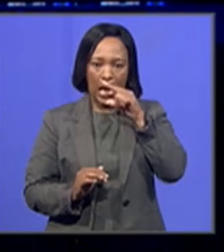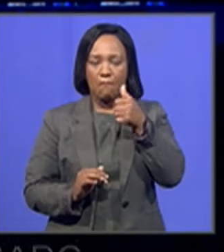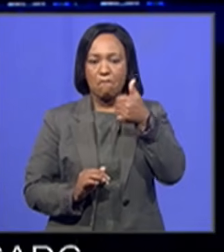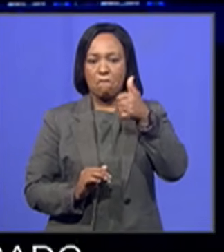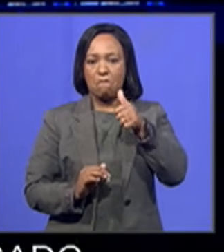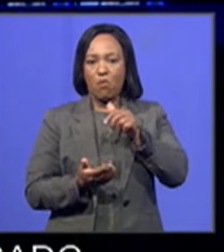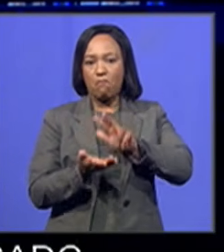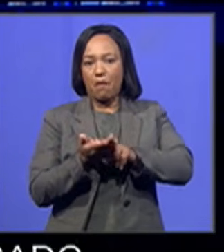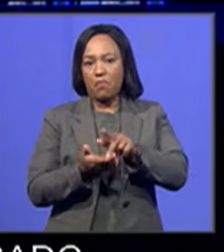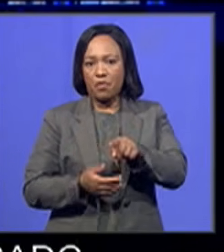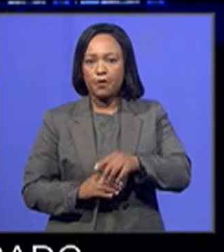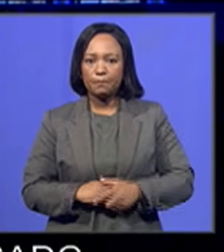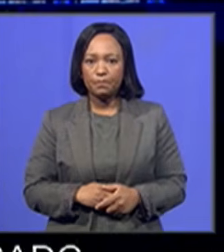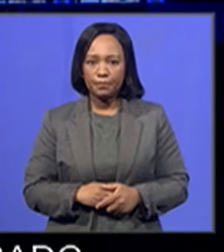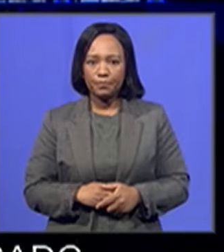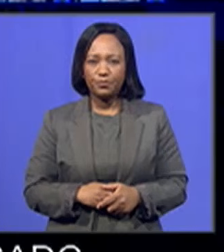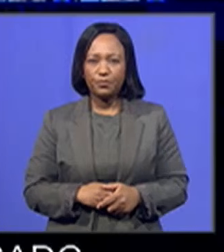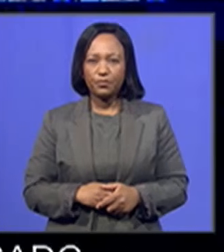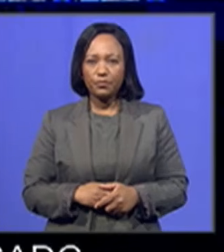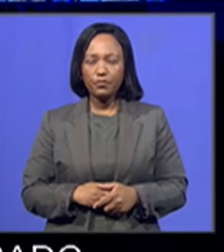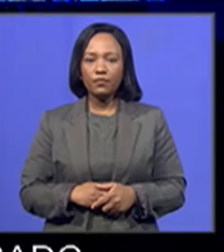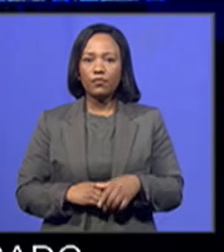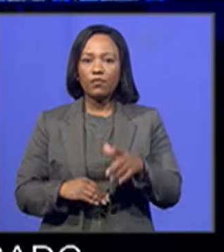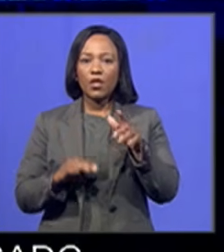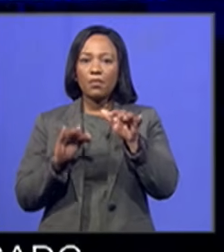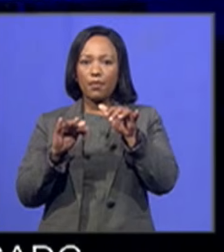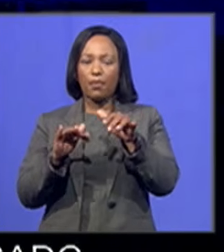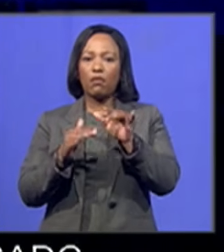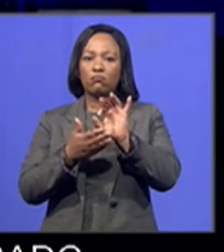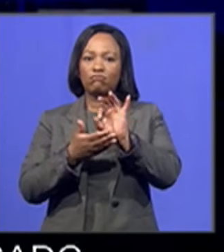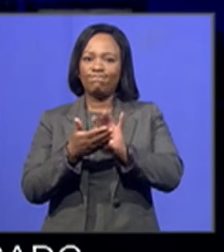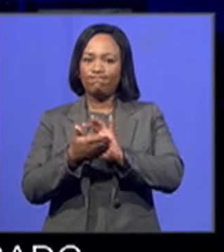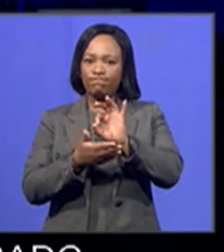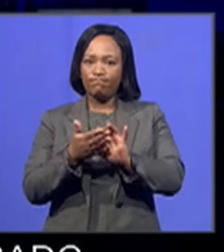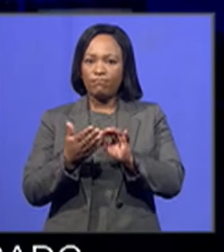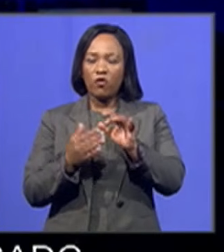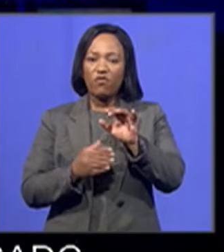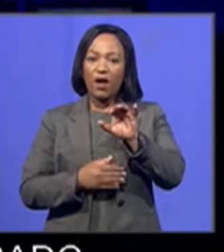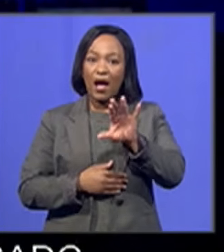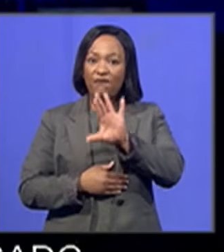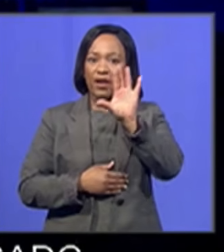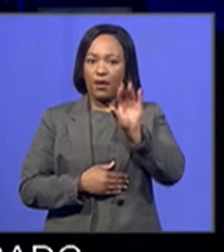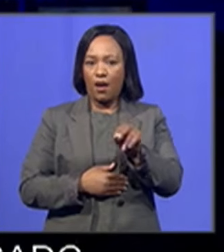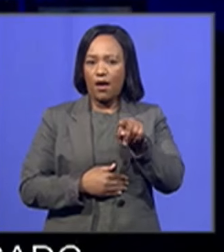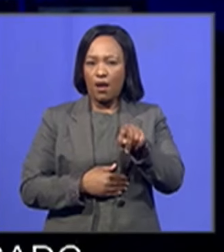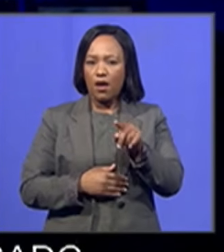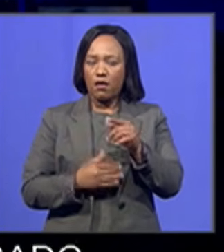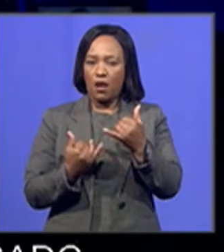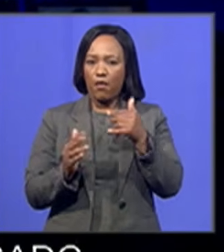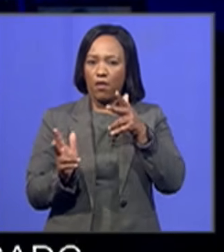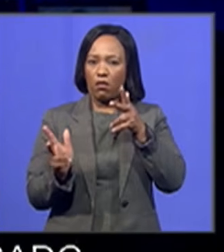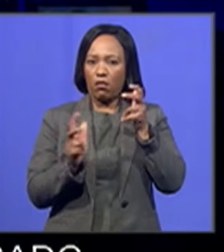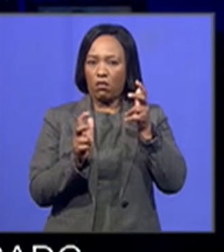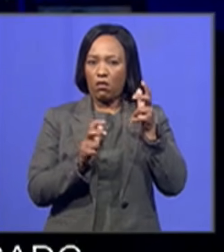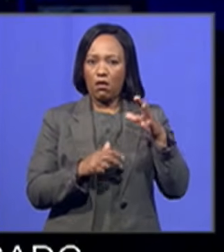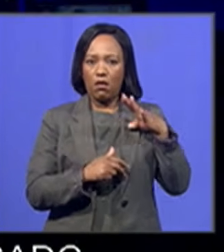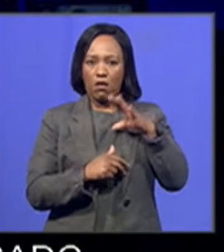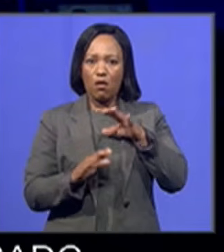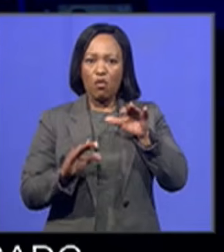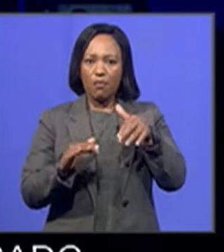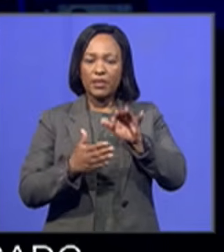Ho kgutlisa tshepo ya baahi dikgethong ke sona seo dinaha tsa Afrika di ntseng di sebetsana le sona. Ona ke molaetsa wa sehloho sa komishene